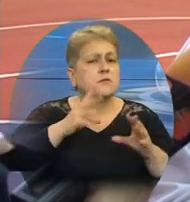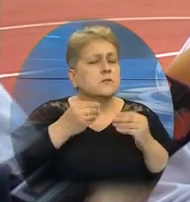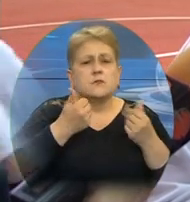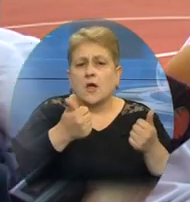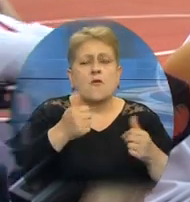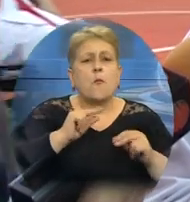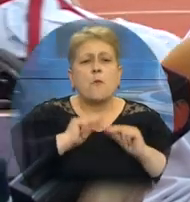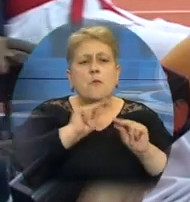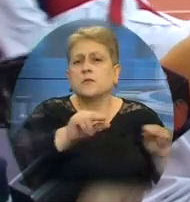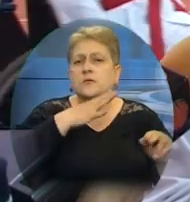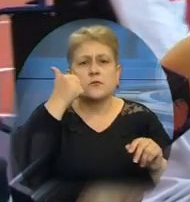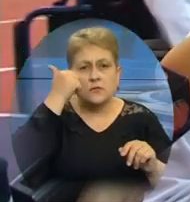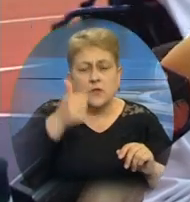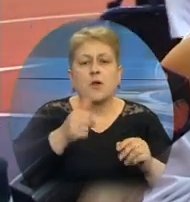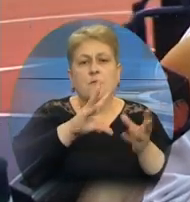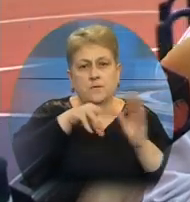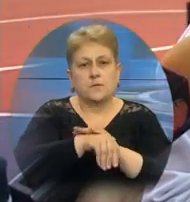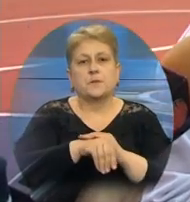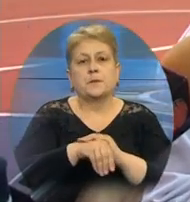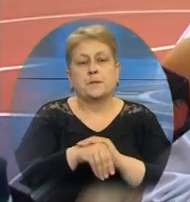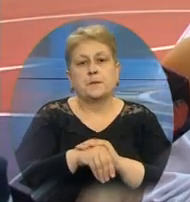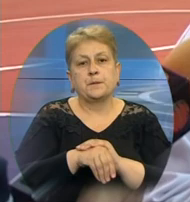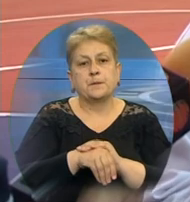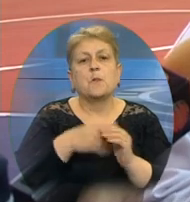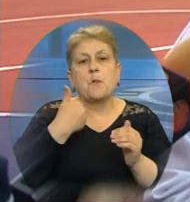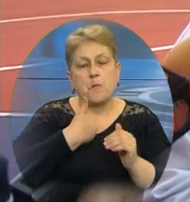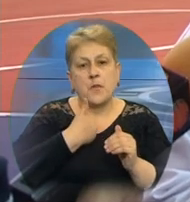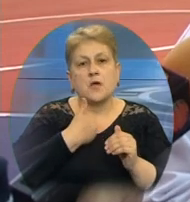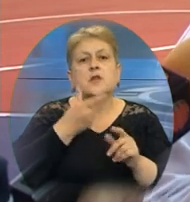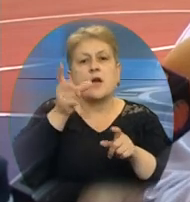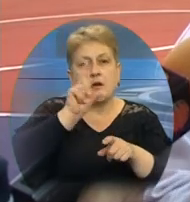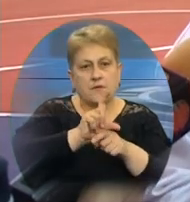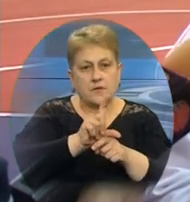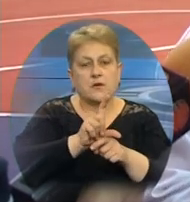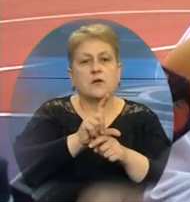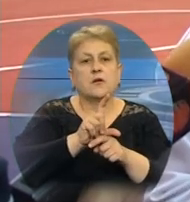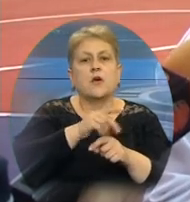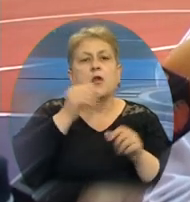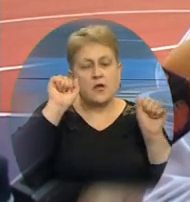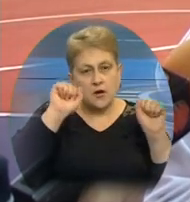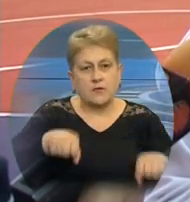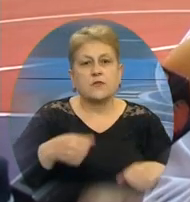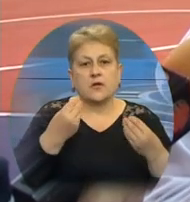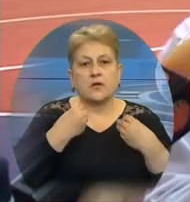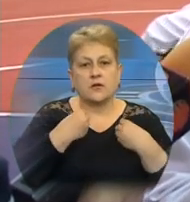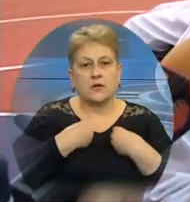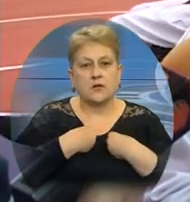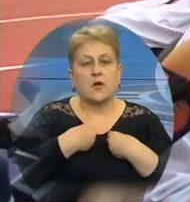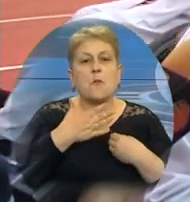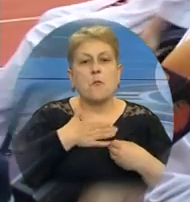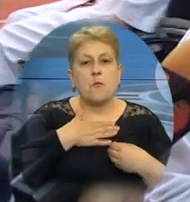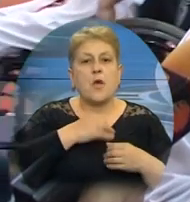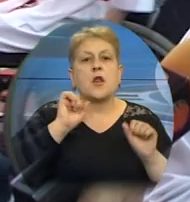հնարավորություն է լավ մարզավիճակում գտնվելու, մեզ ավելի հնարավորություն է տալիս